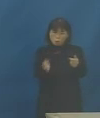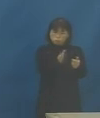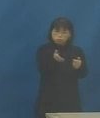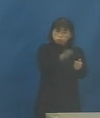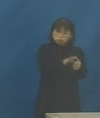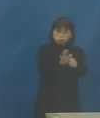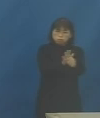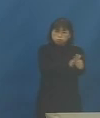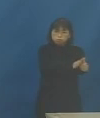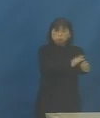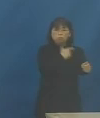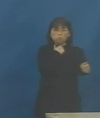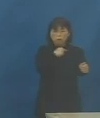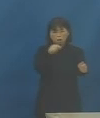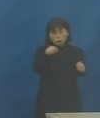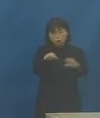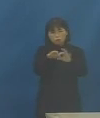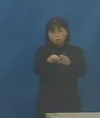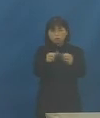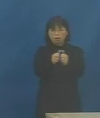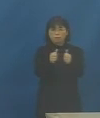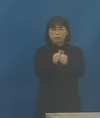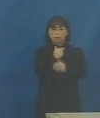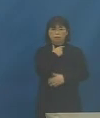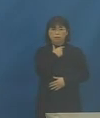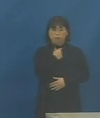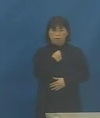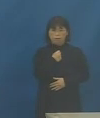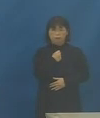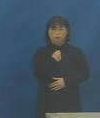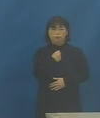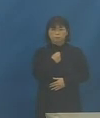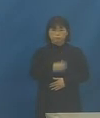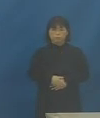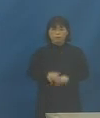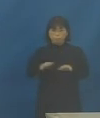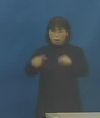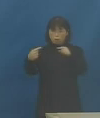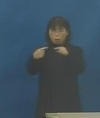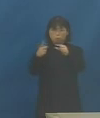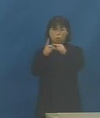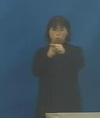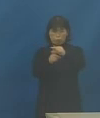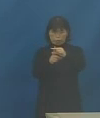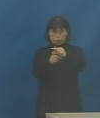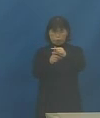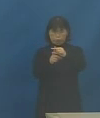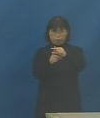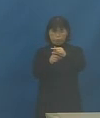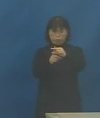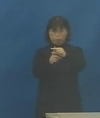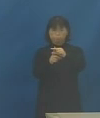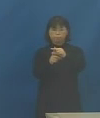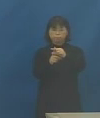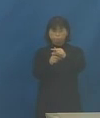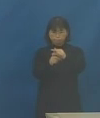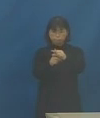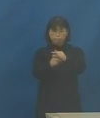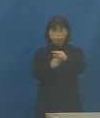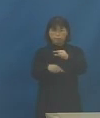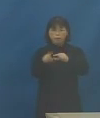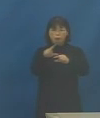の話し合いたいあのと思っておりましてまぁあの交渉しているところですそれと併せ